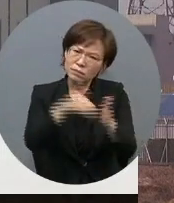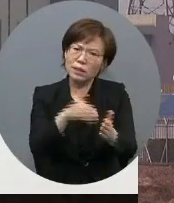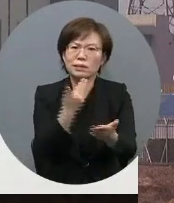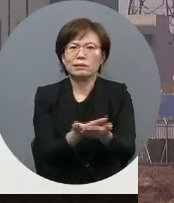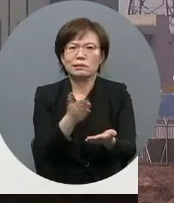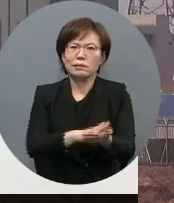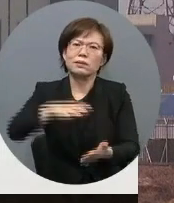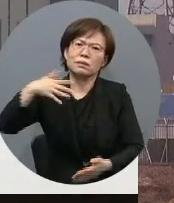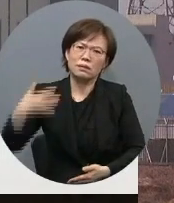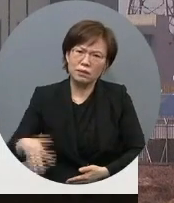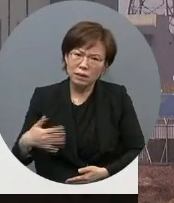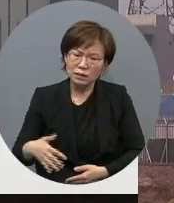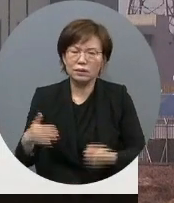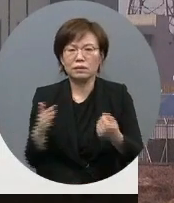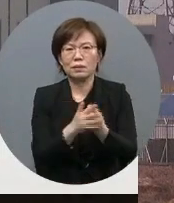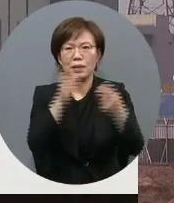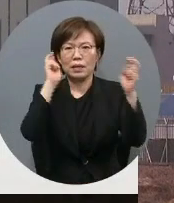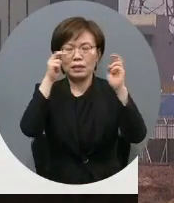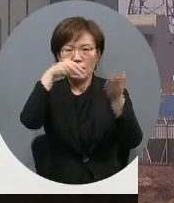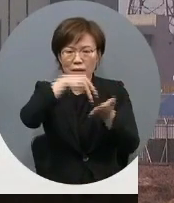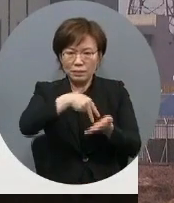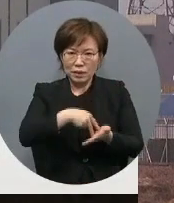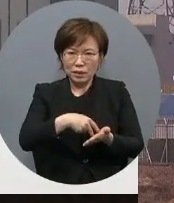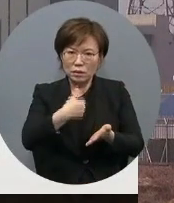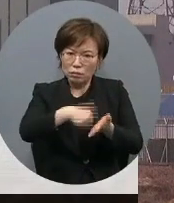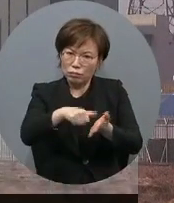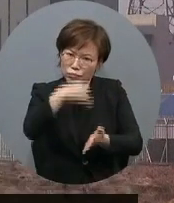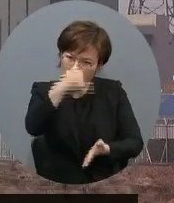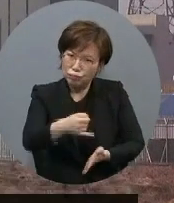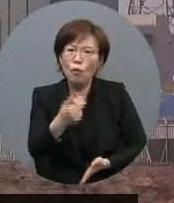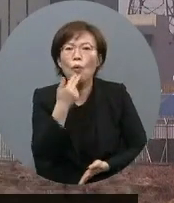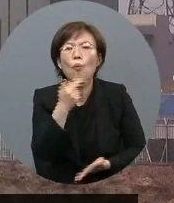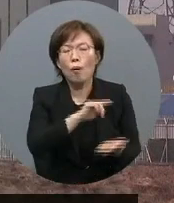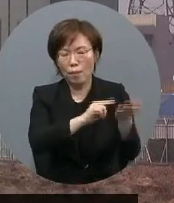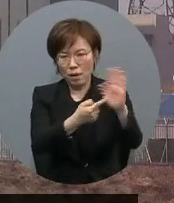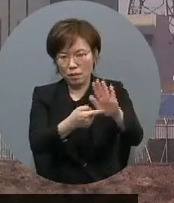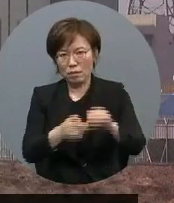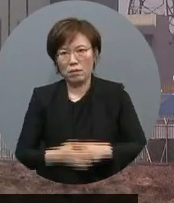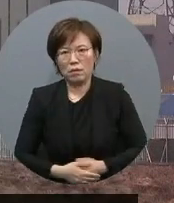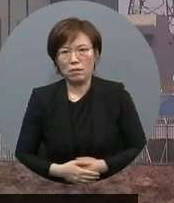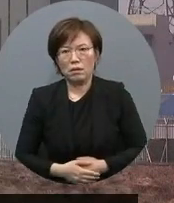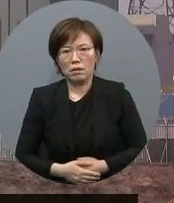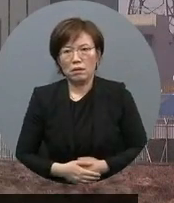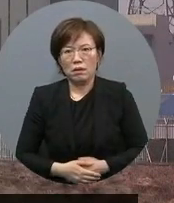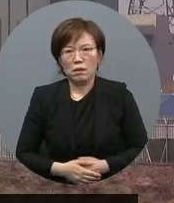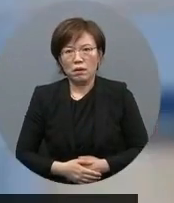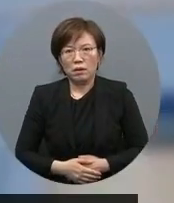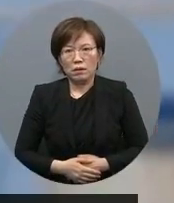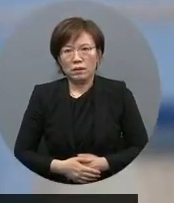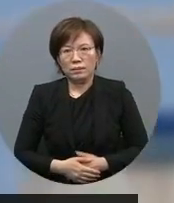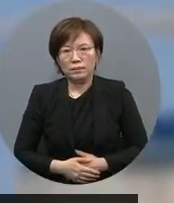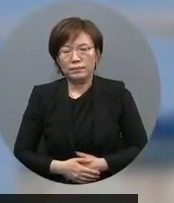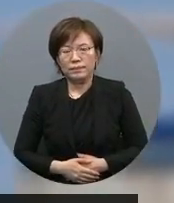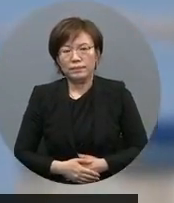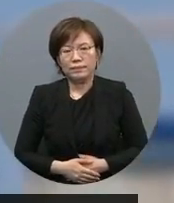것으로 확인됐습니다. 회사 측은 불량 부품은 없다는 입장입니다. 홍상송 기자입니다.